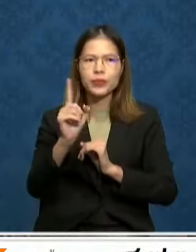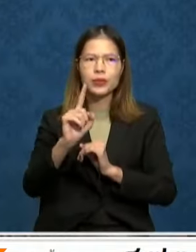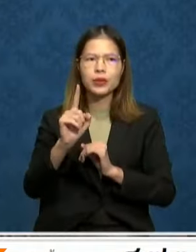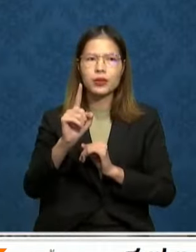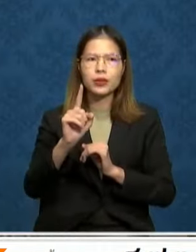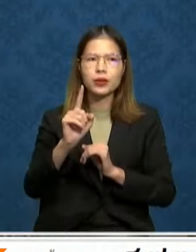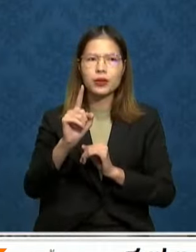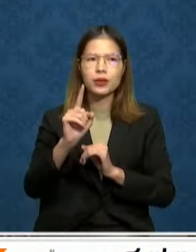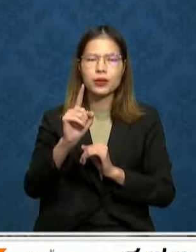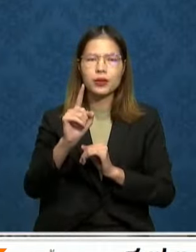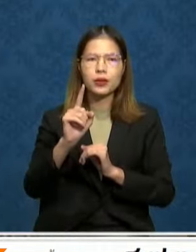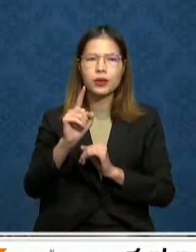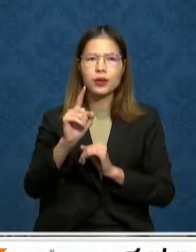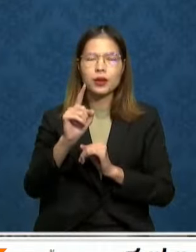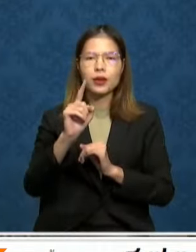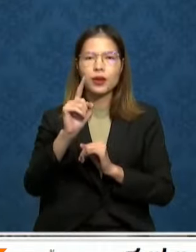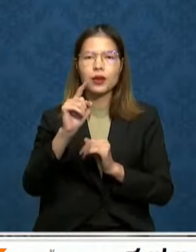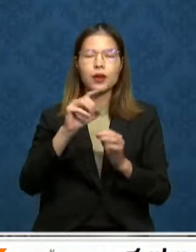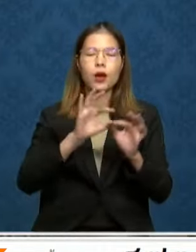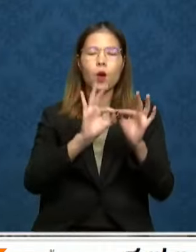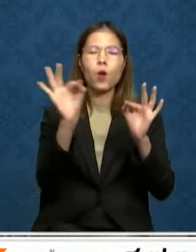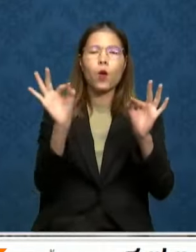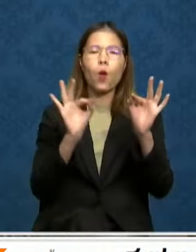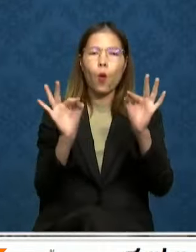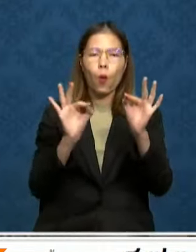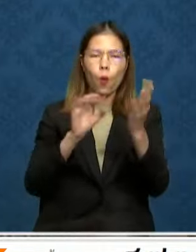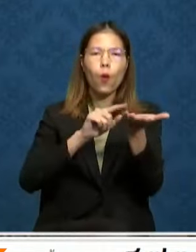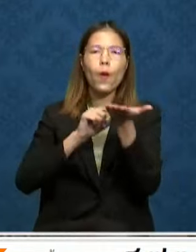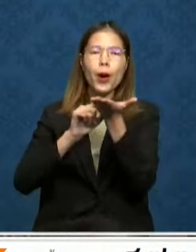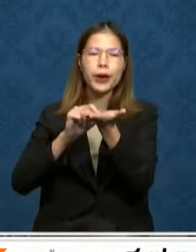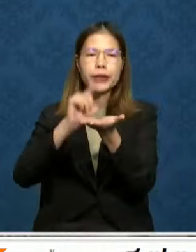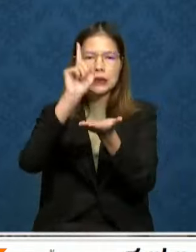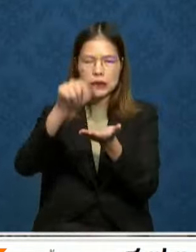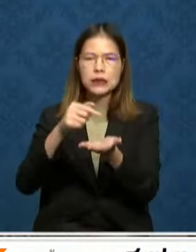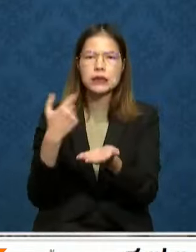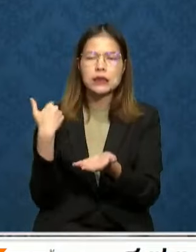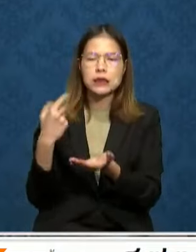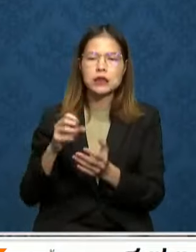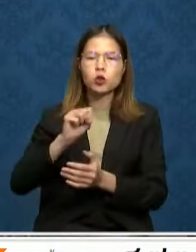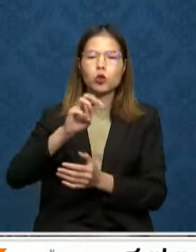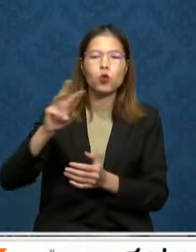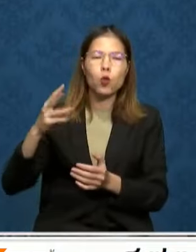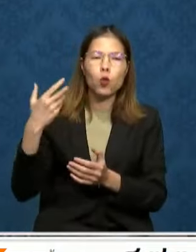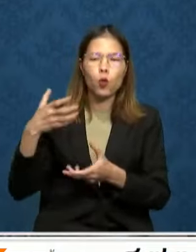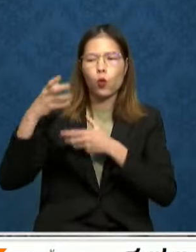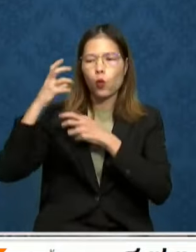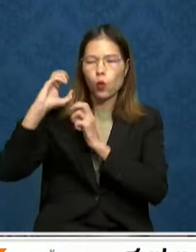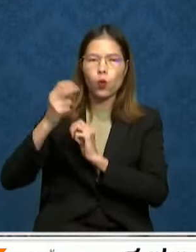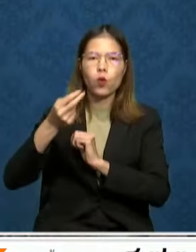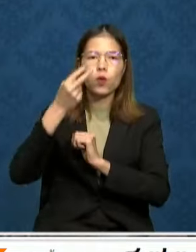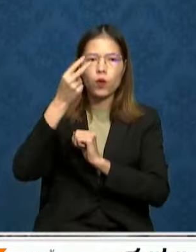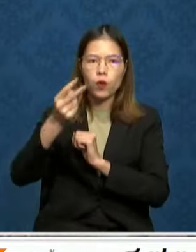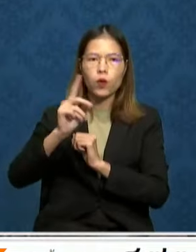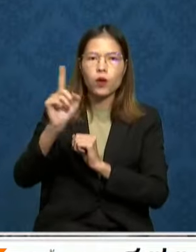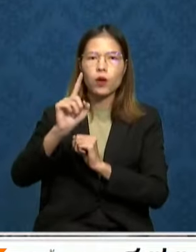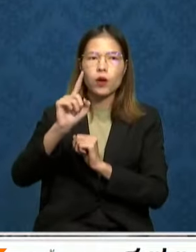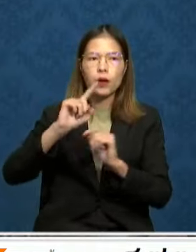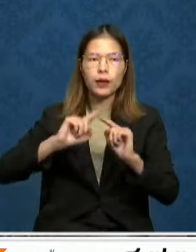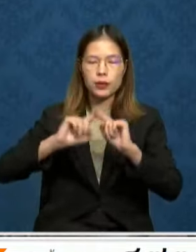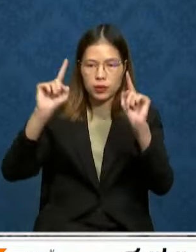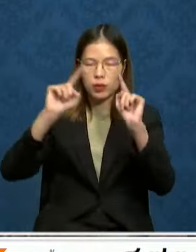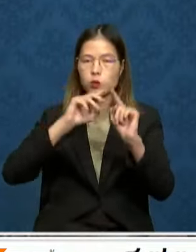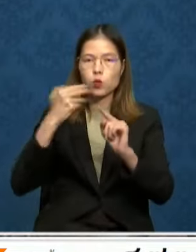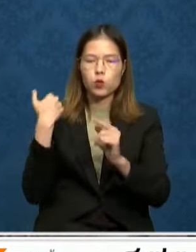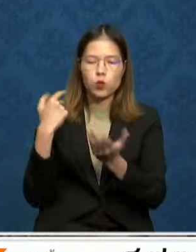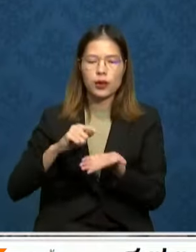ครับคือเสนอข้อความนึงเพื่อให้วุฒิสภาทบทวนแต่ว่าเวลา